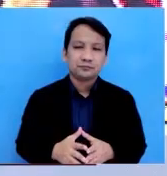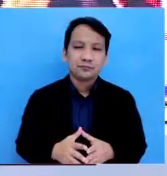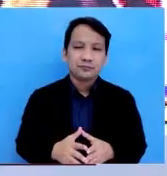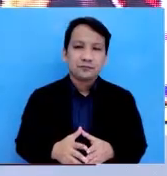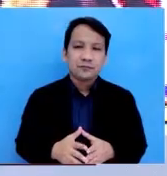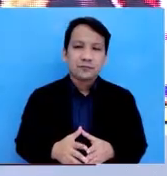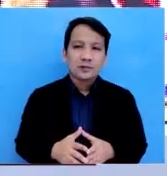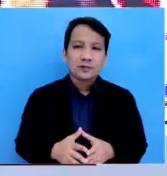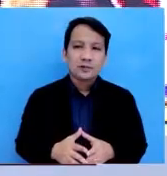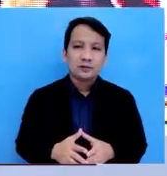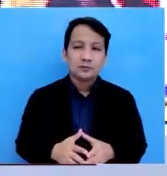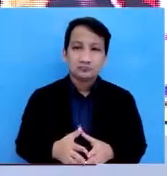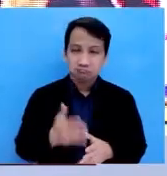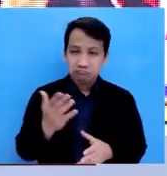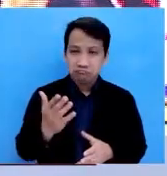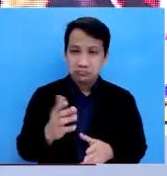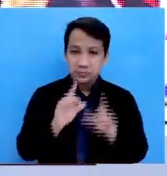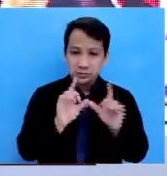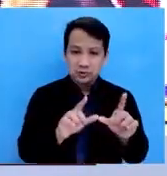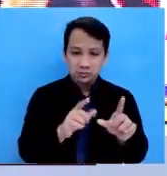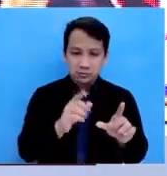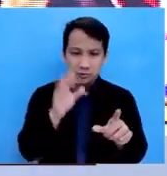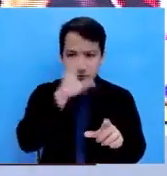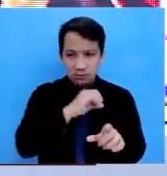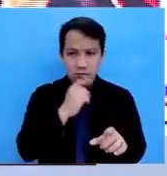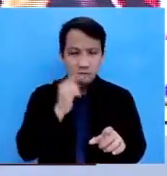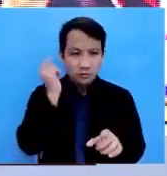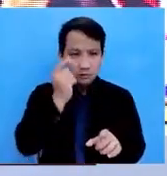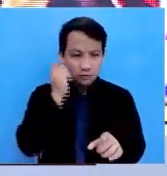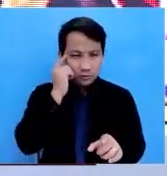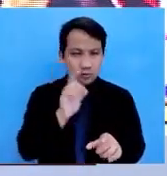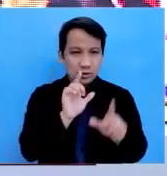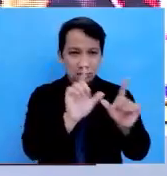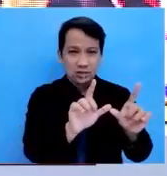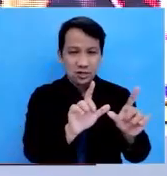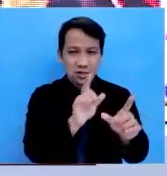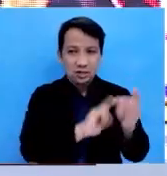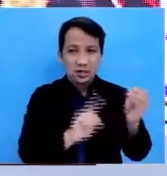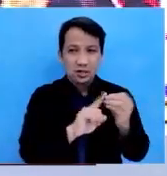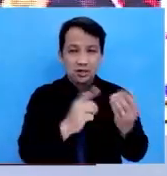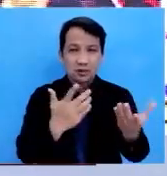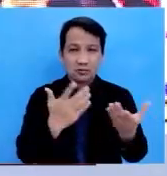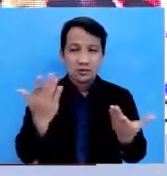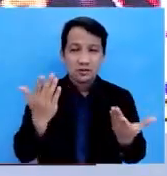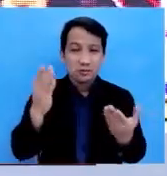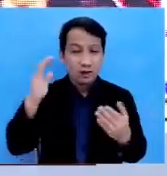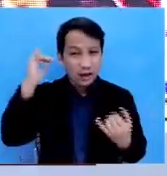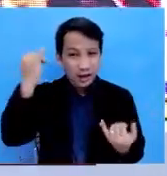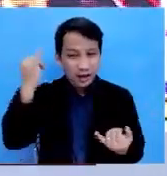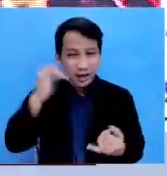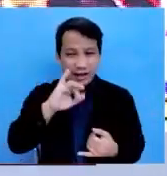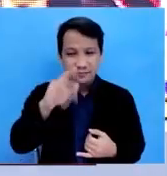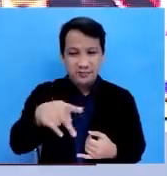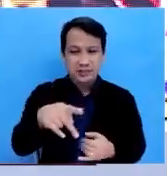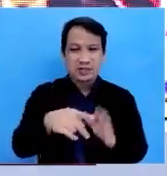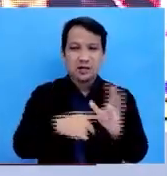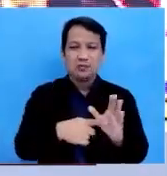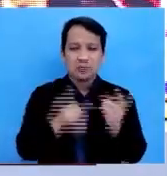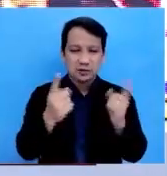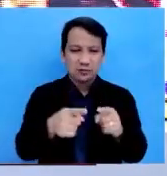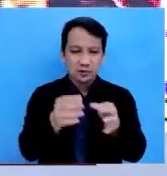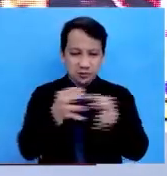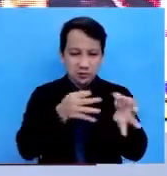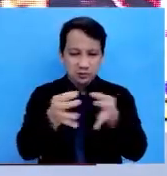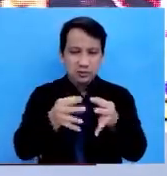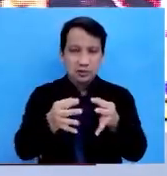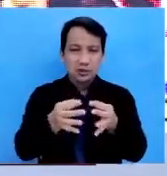Matuturing na ba na red tagging ang pagtukoy ng isang government official sa ating mga kapatid na katutubo? Ano ba ang mismo nangyari? Himayin po natin yan sa